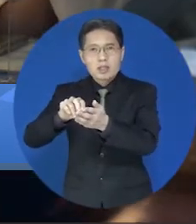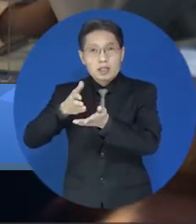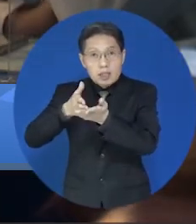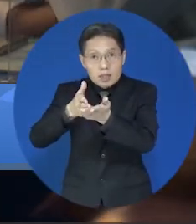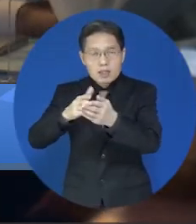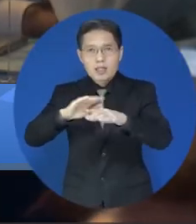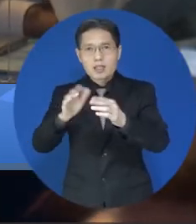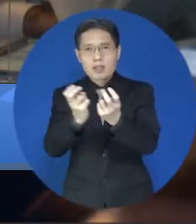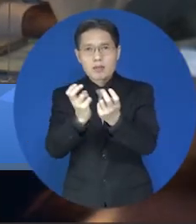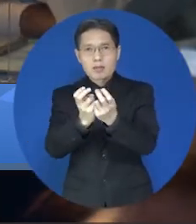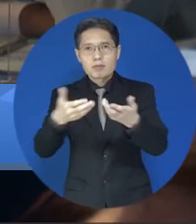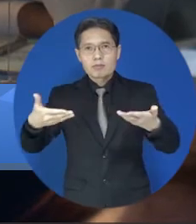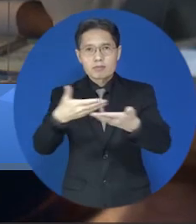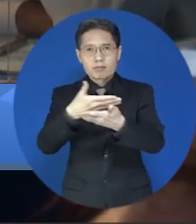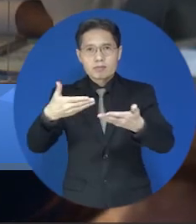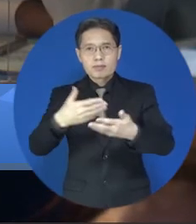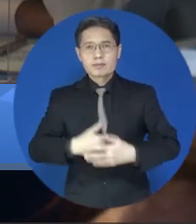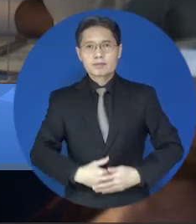공유했습니다